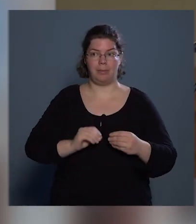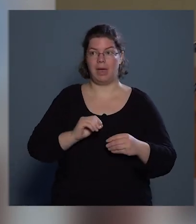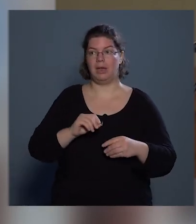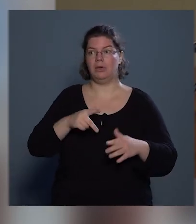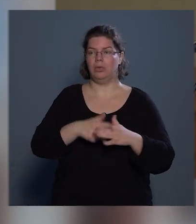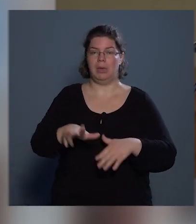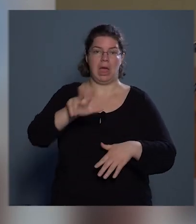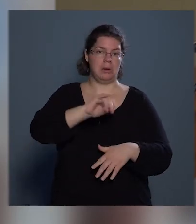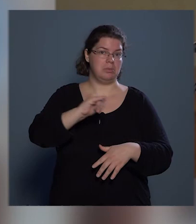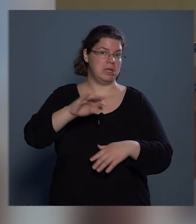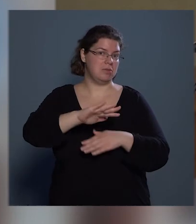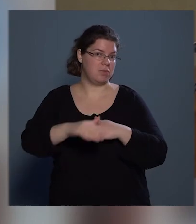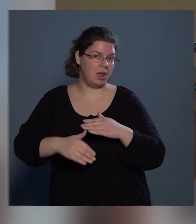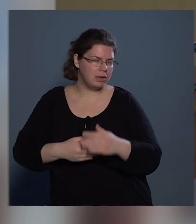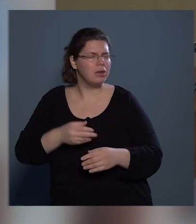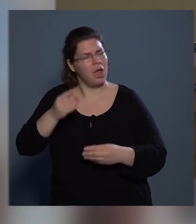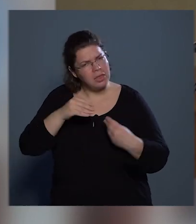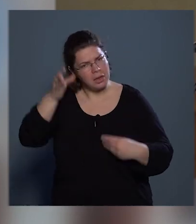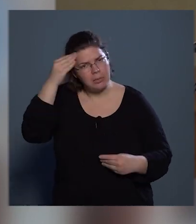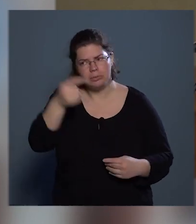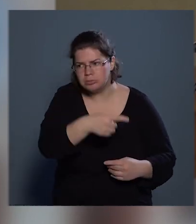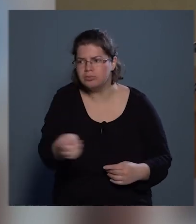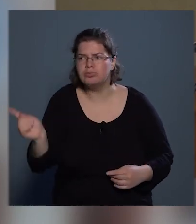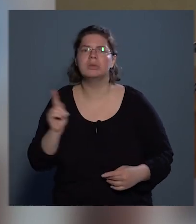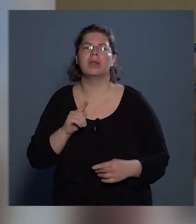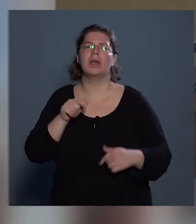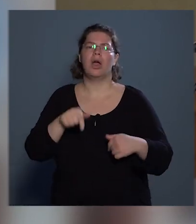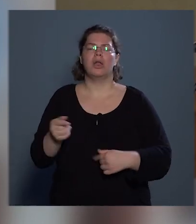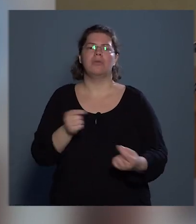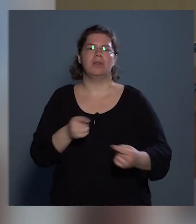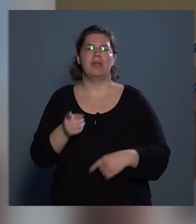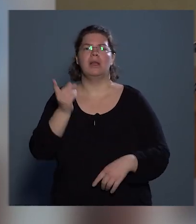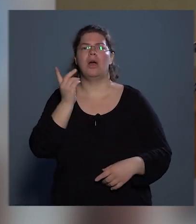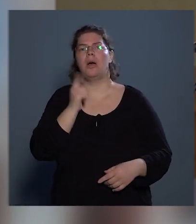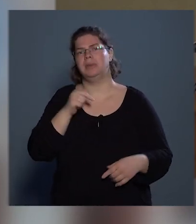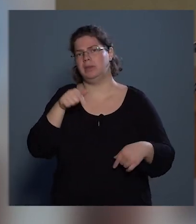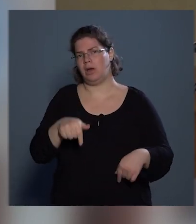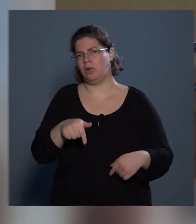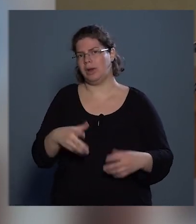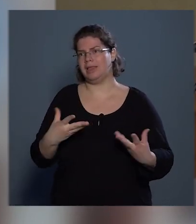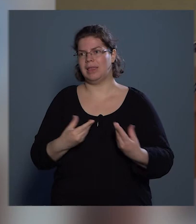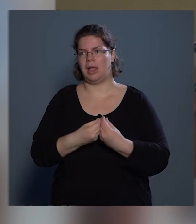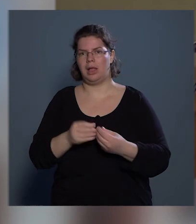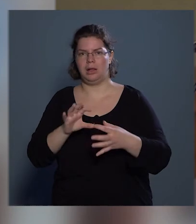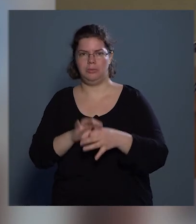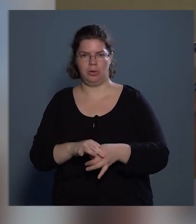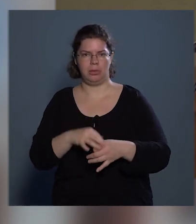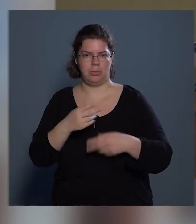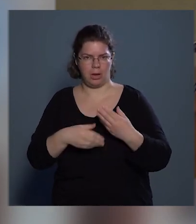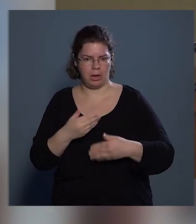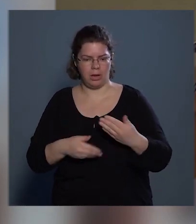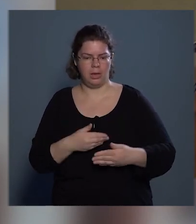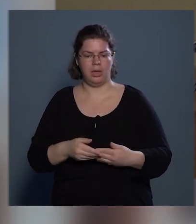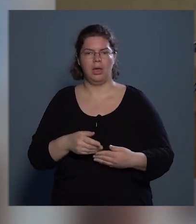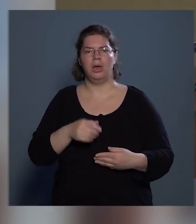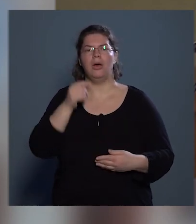3 év, azért emlékezzen vissza mindenki arra a vitára, amit akkor ezzel kapcsolatban folytattunk, a